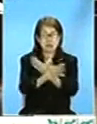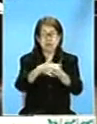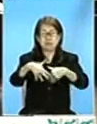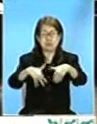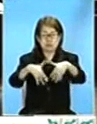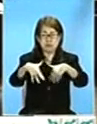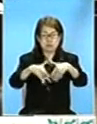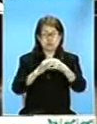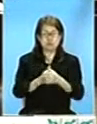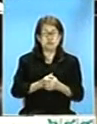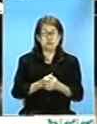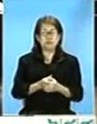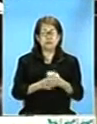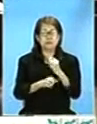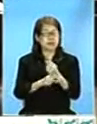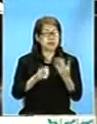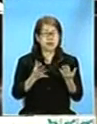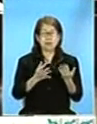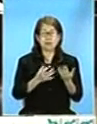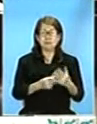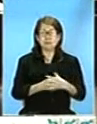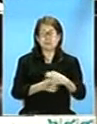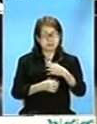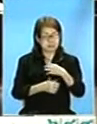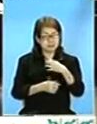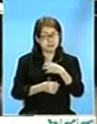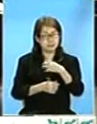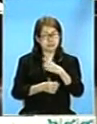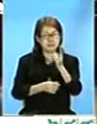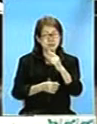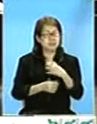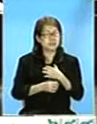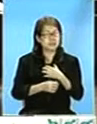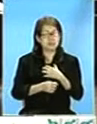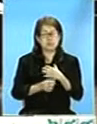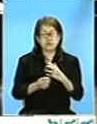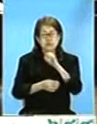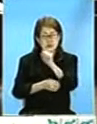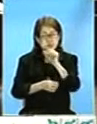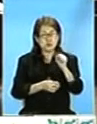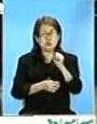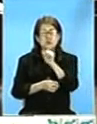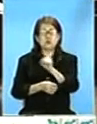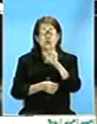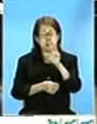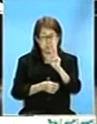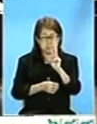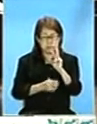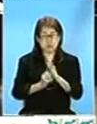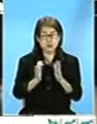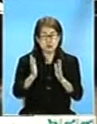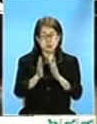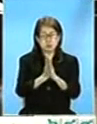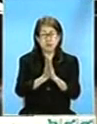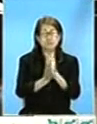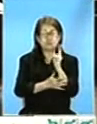ยฉะนั้นทำยังไงครับที่เราจะยึดโยงทั้งสมาชิกสภาผู้แทนราษฎรสมาชิกวุฒิส